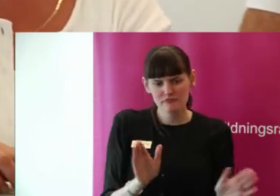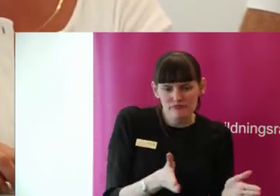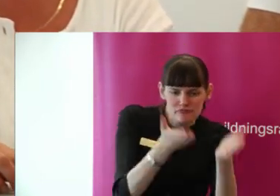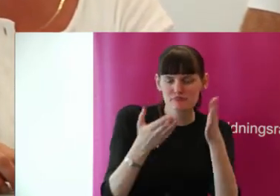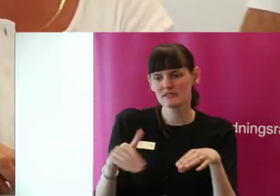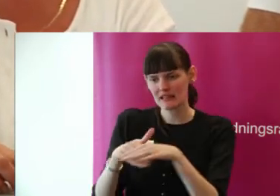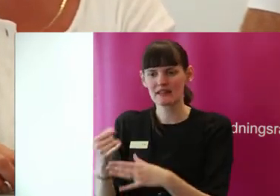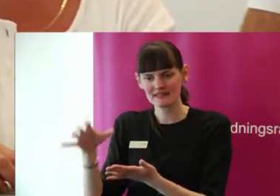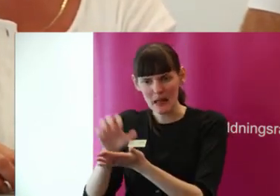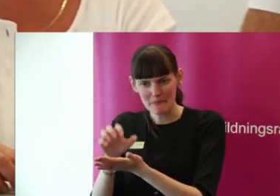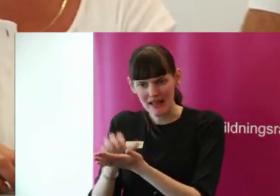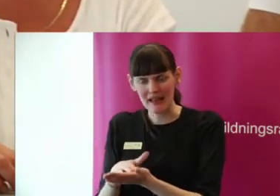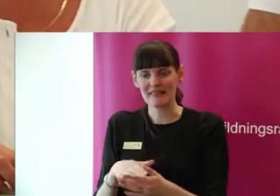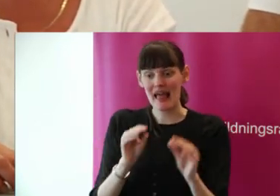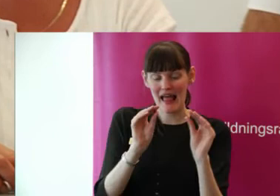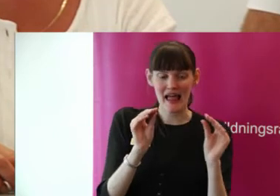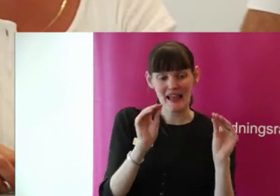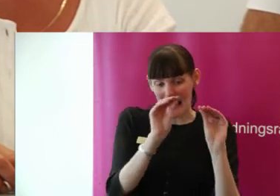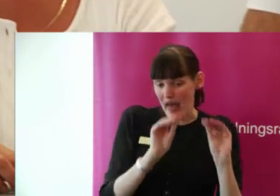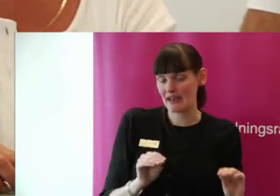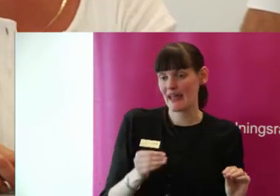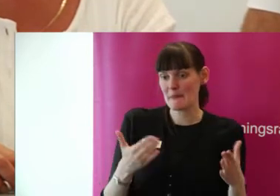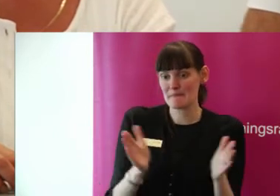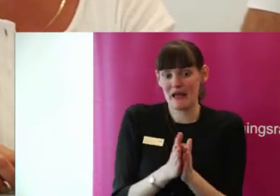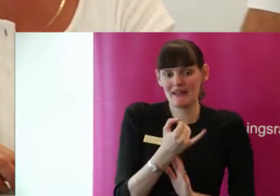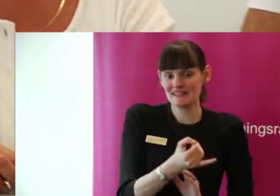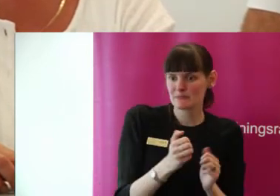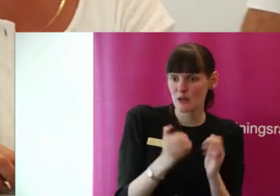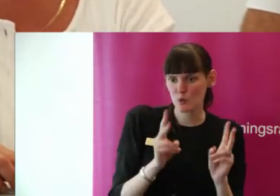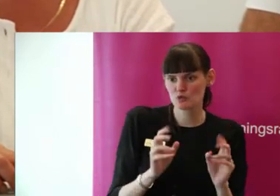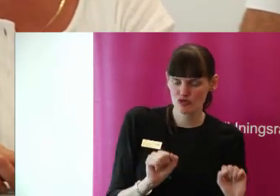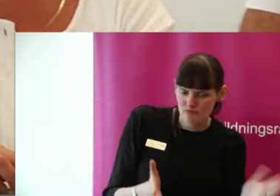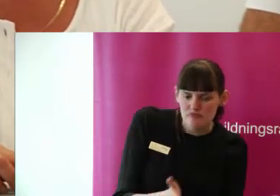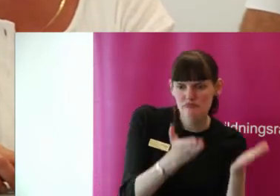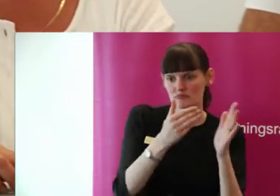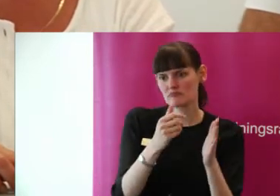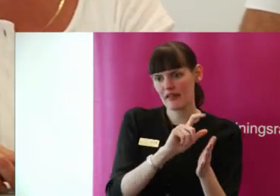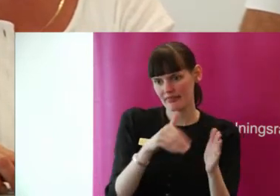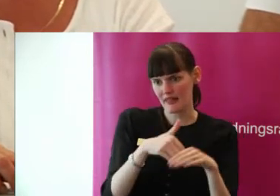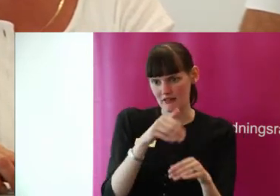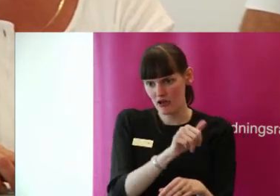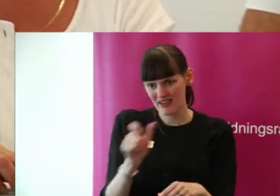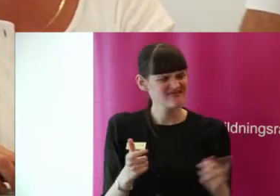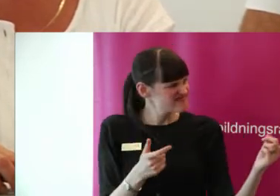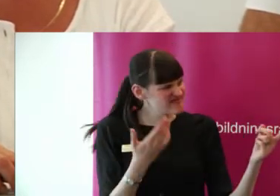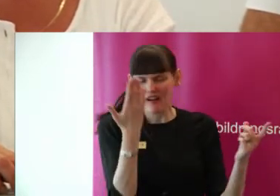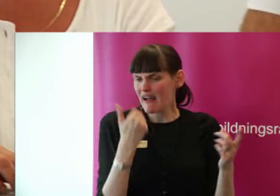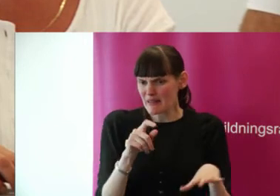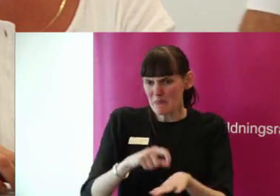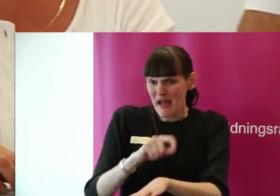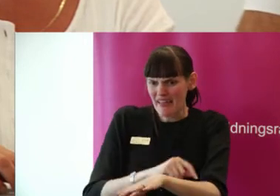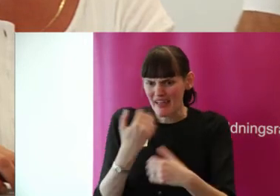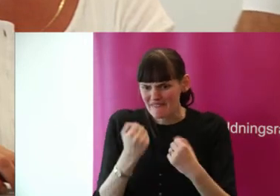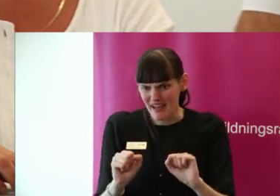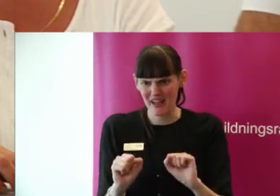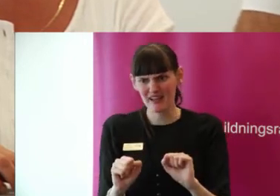rustningen. Det tror jag är grundfundamentet för att man ska kunna... Går det att mäta effekten utav